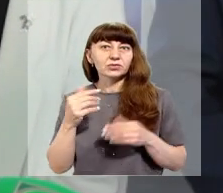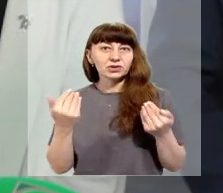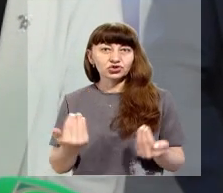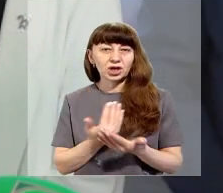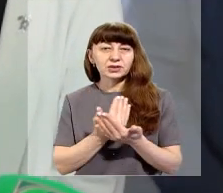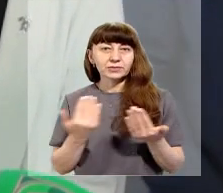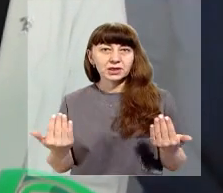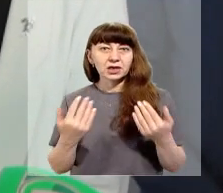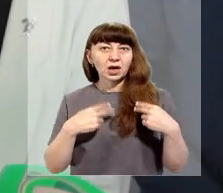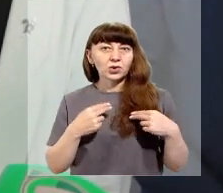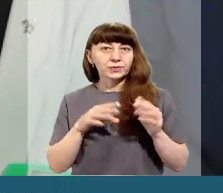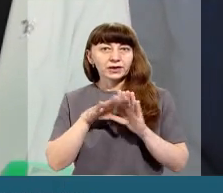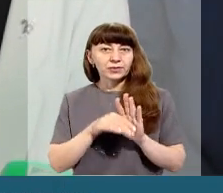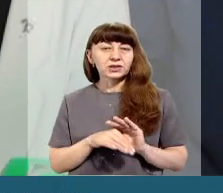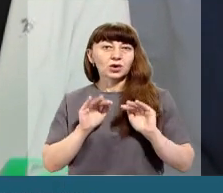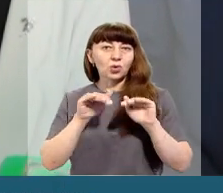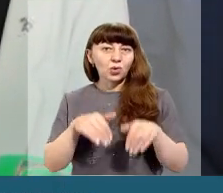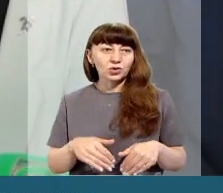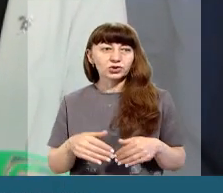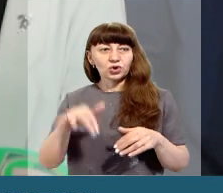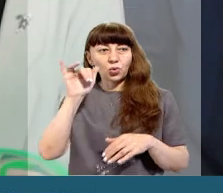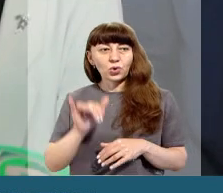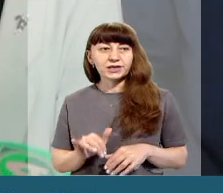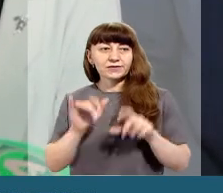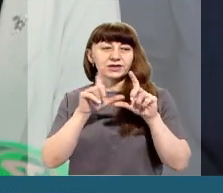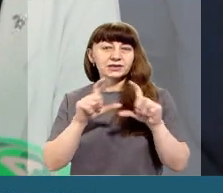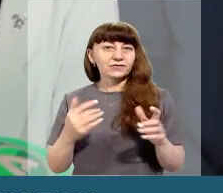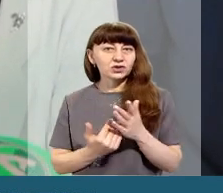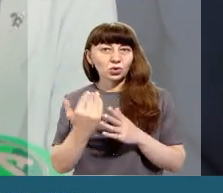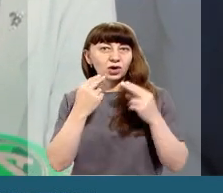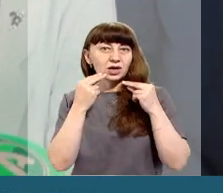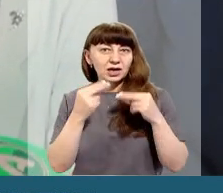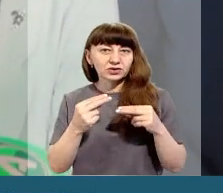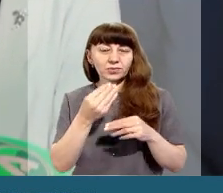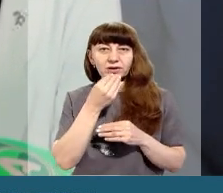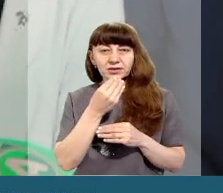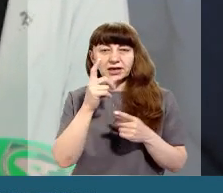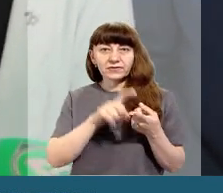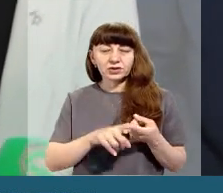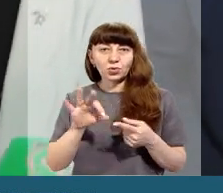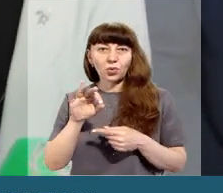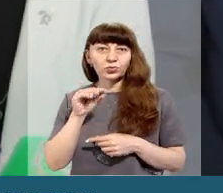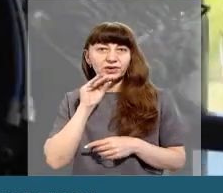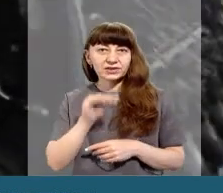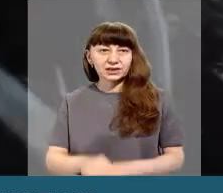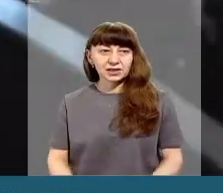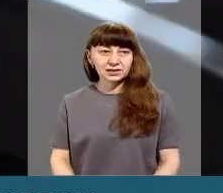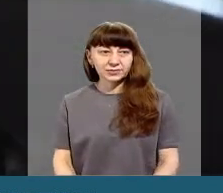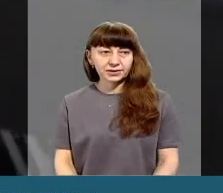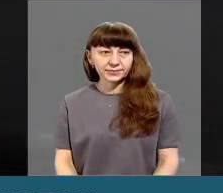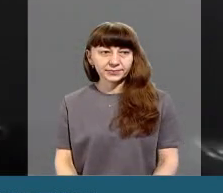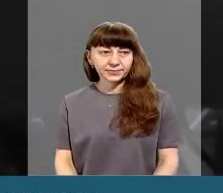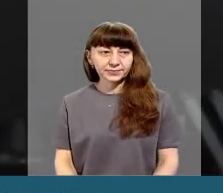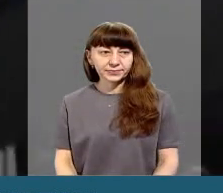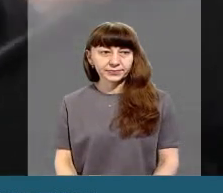колледж университеттермен бірге жұмыс істеп жатырмыз. Өнімнің сапасының жоғары болуы кәсіби кадрға байланысты ғой. Ірі өндіріс